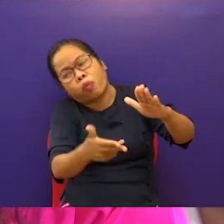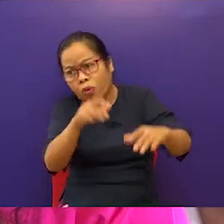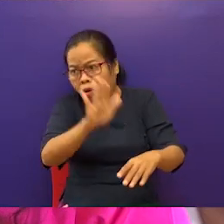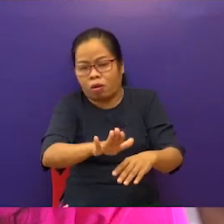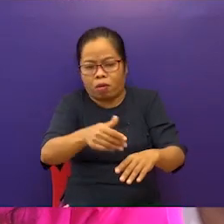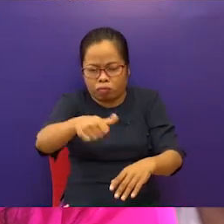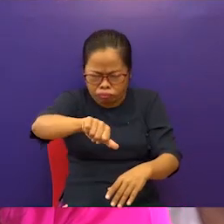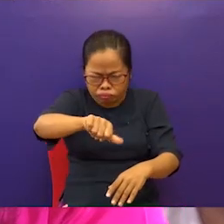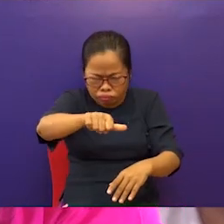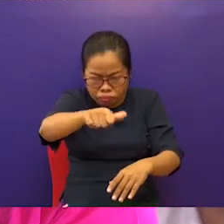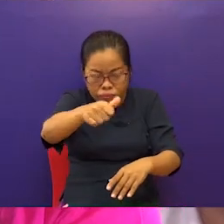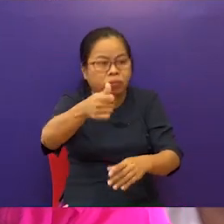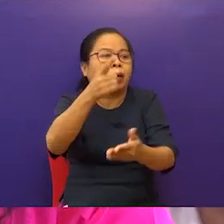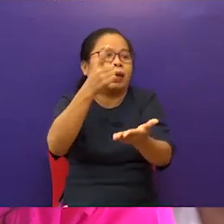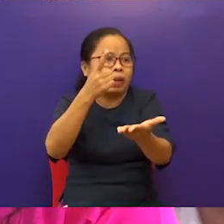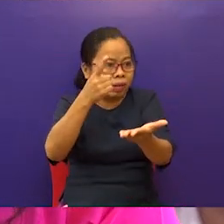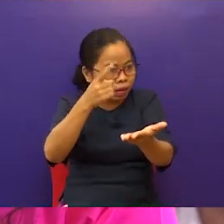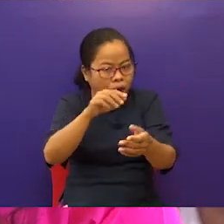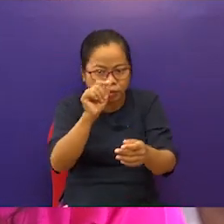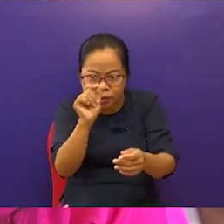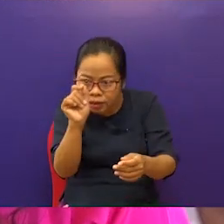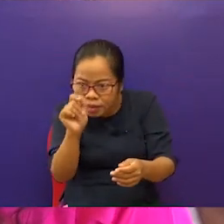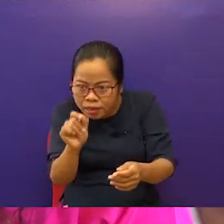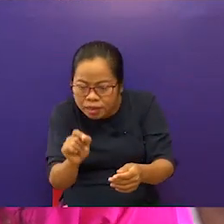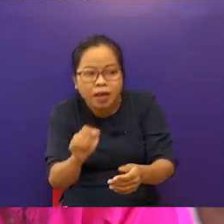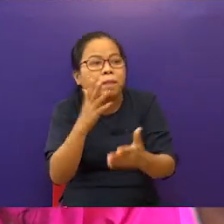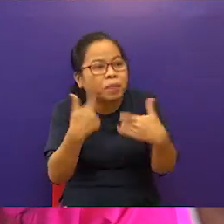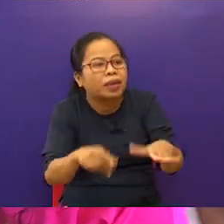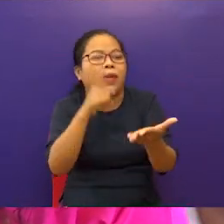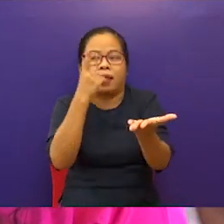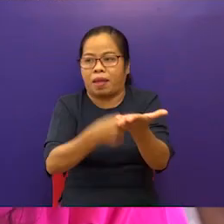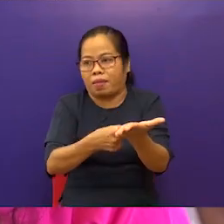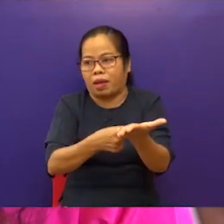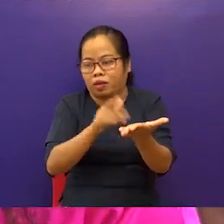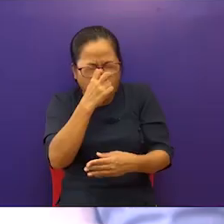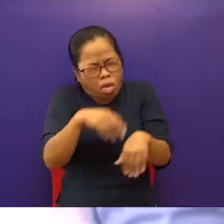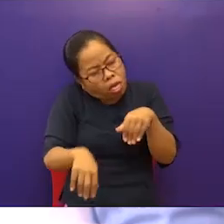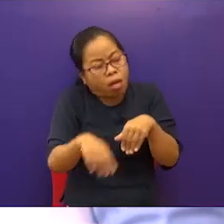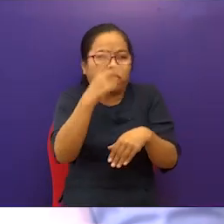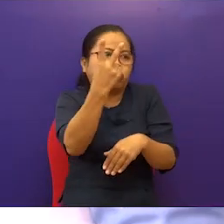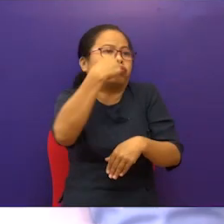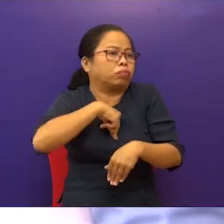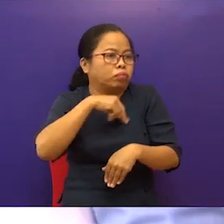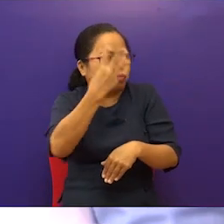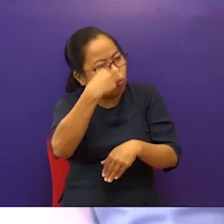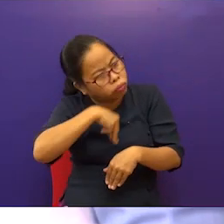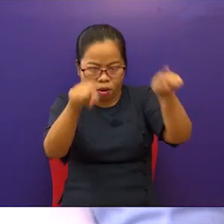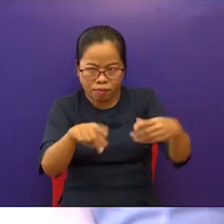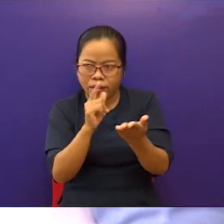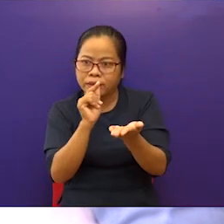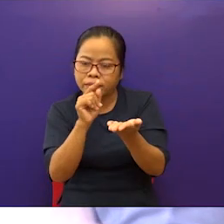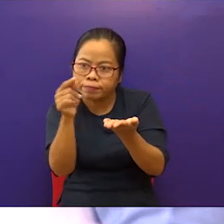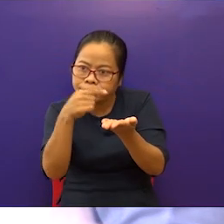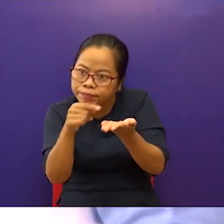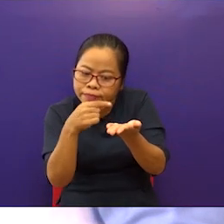ကိုဒီကာကွယ်တာတွေ ဗာလဲ တန်တဲ့ကိစ္စတွေအလုံးကိုဆက်လုပ်လို့ရမယ်ကျွန်တော်နိုင်ငံမှာအဲ့ဒါမရှိသေးဘူးနောက်တစ်ခုကအလုတ်ကင်နဲ့ပတ်သက်တဲ့ဟာည